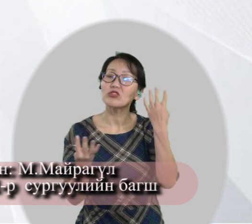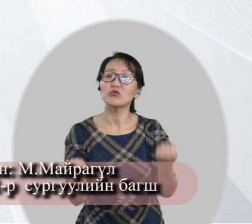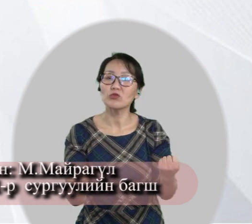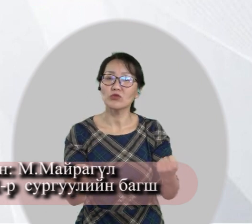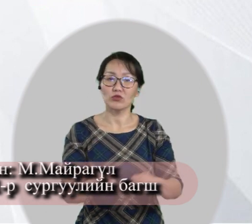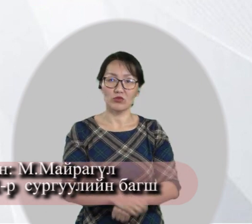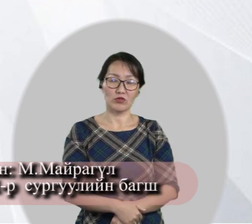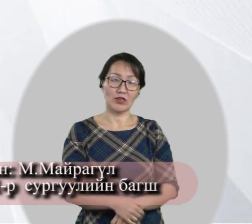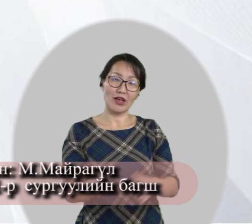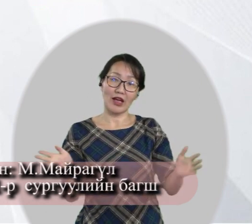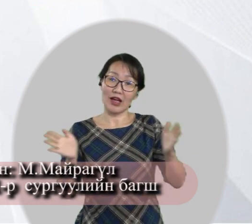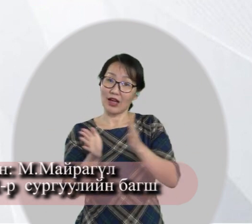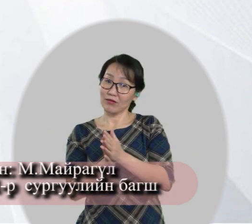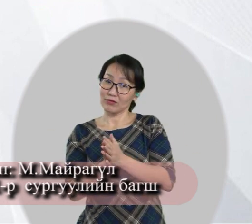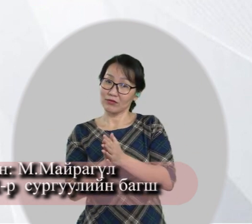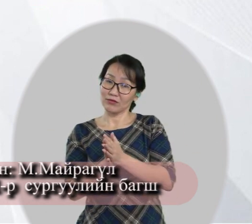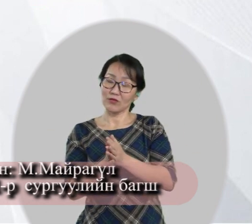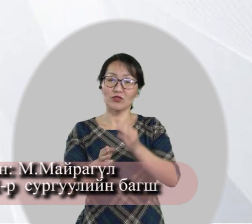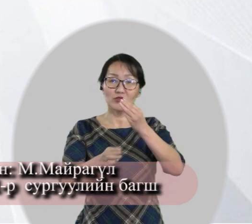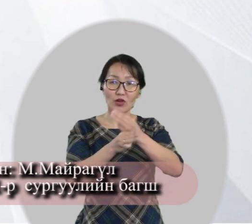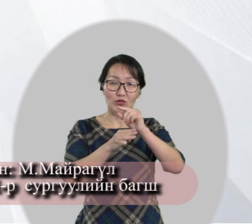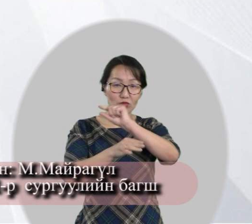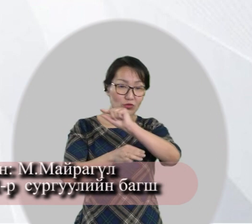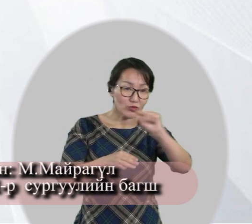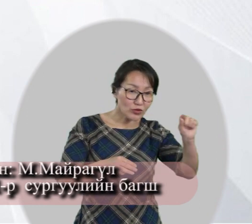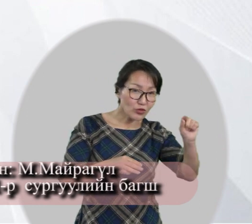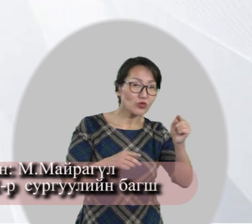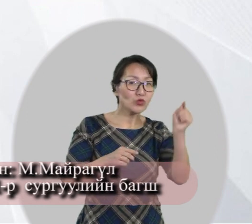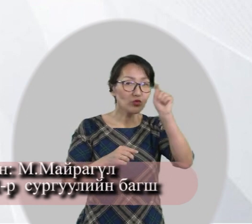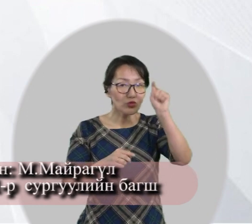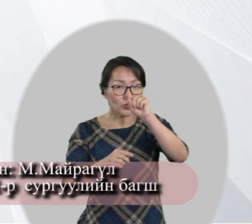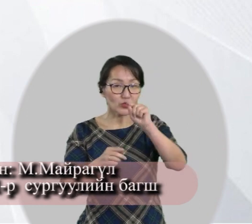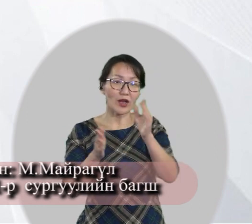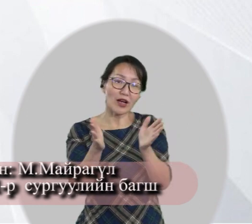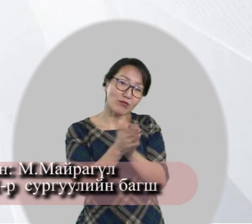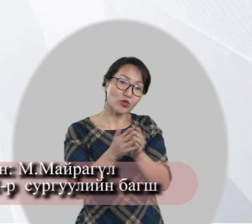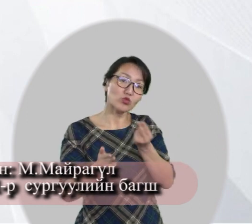Барлығымыз сан түзуін дәптерге сызайық.